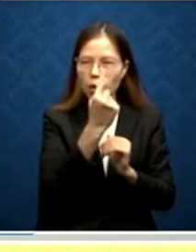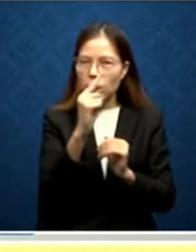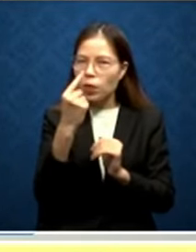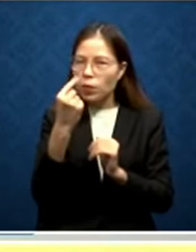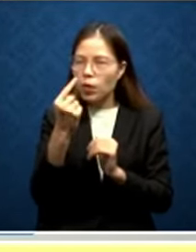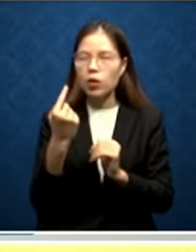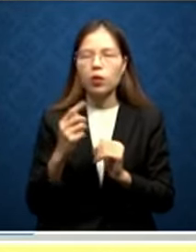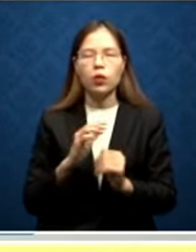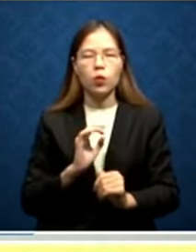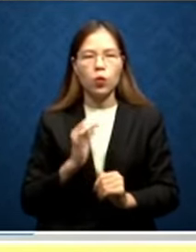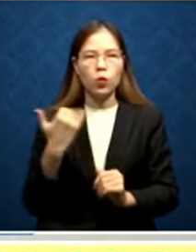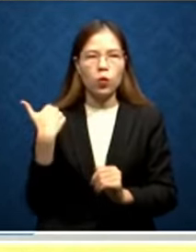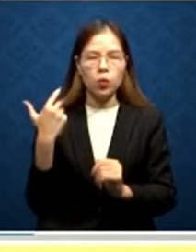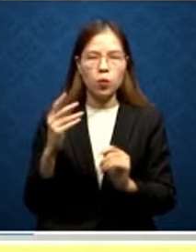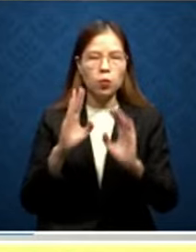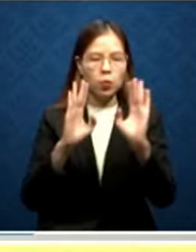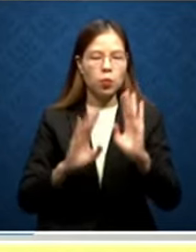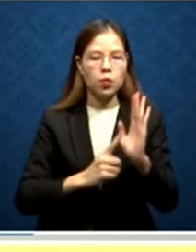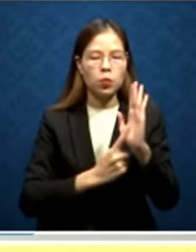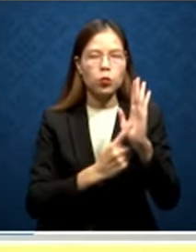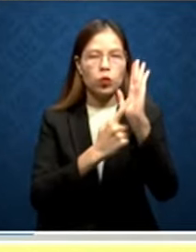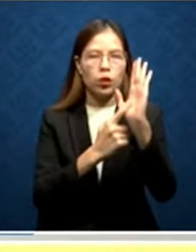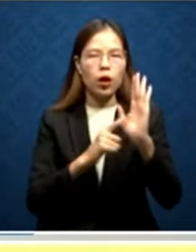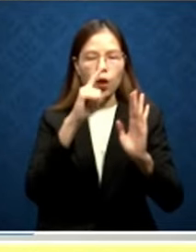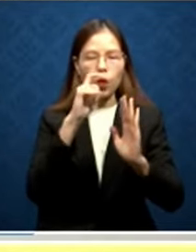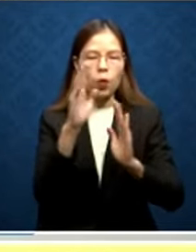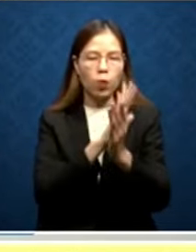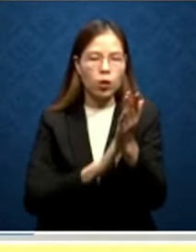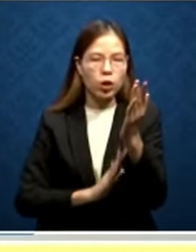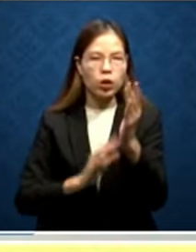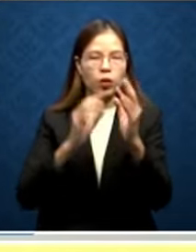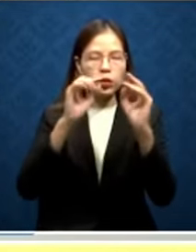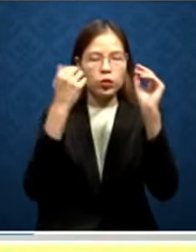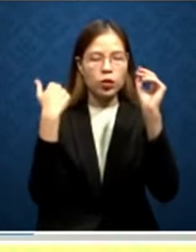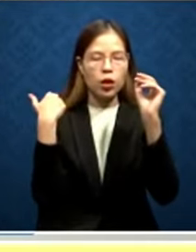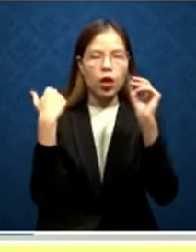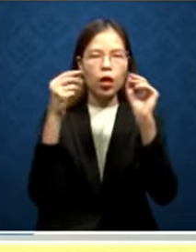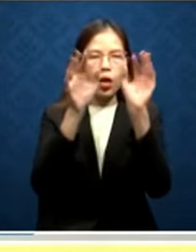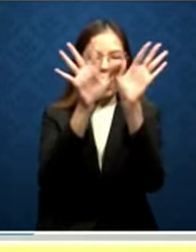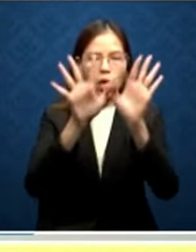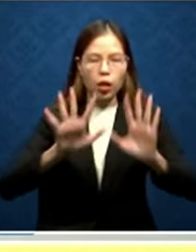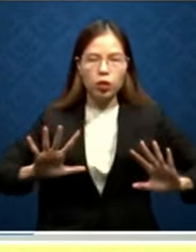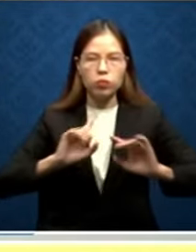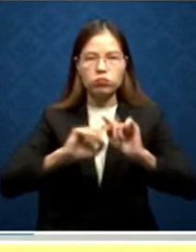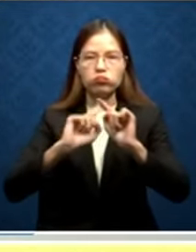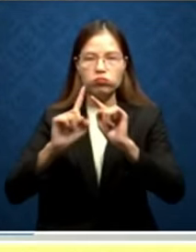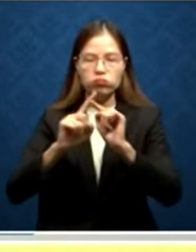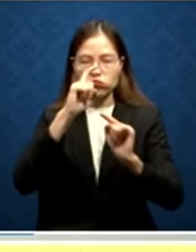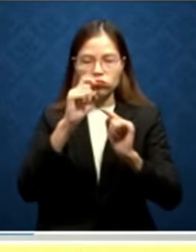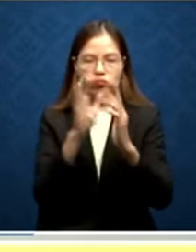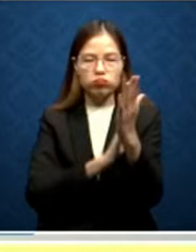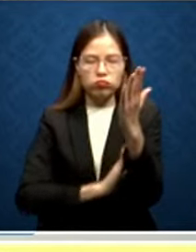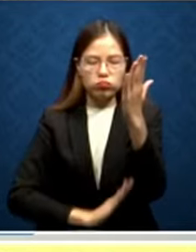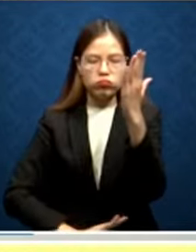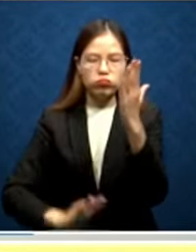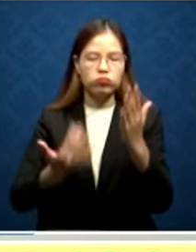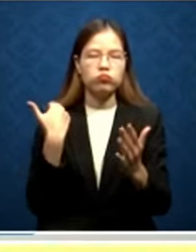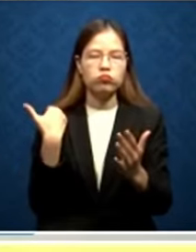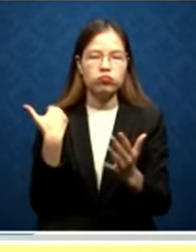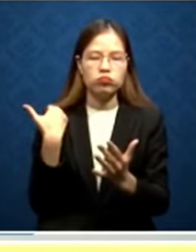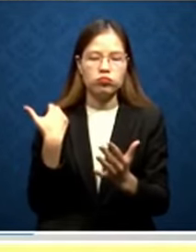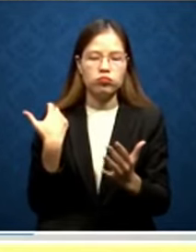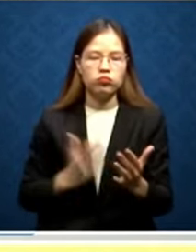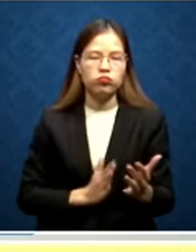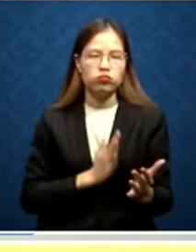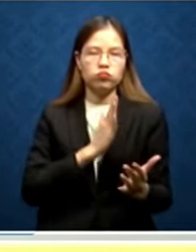านสากลเป็นแบบอย่างของประเทศในอาเซียนทำให้ประเทศไทยได้ยืนอย่างสง่างามบ